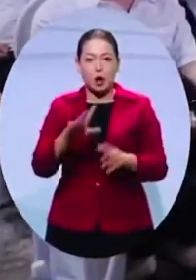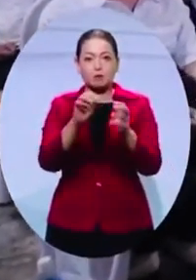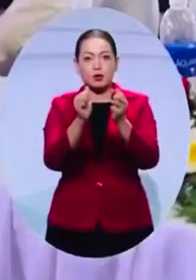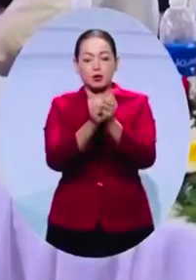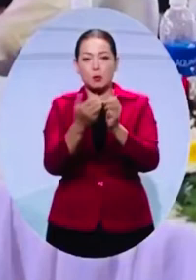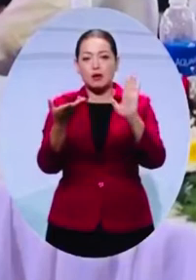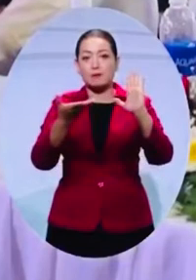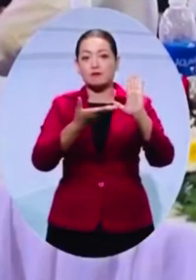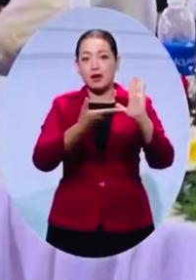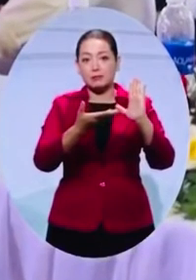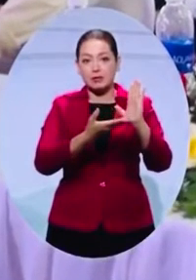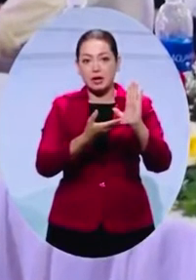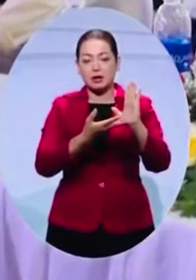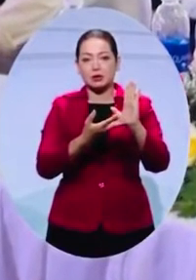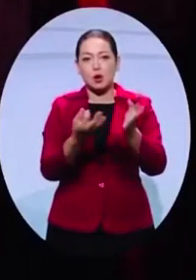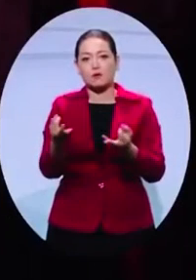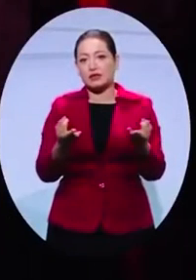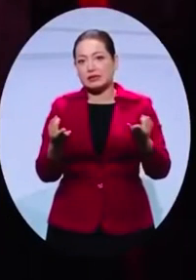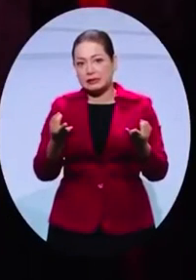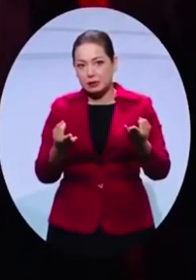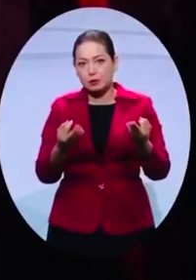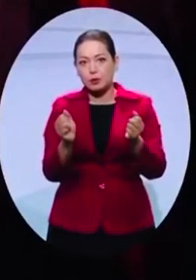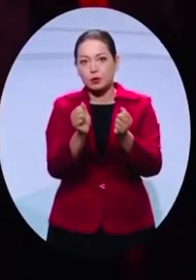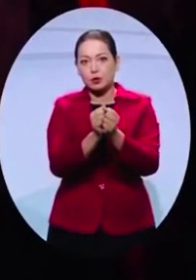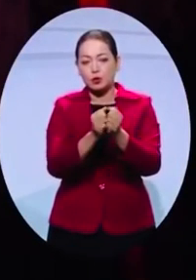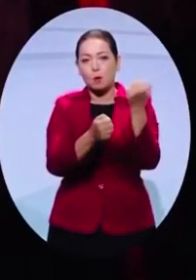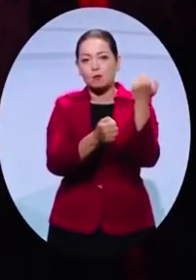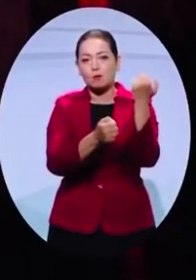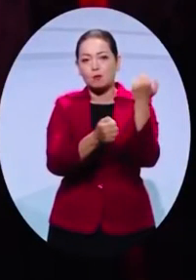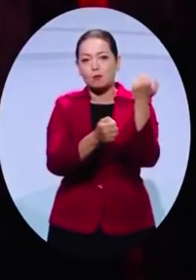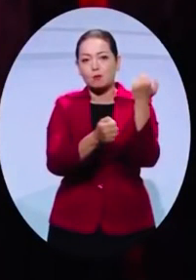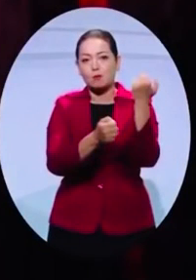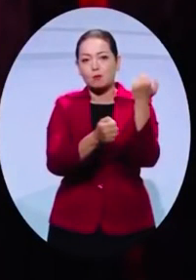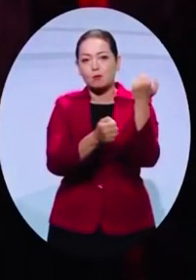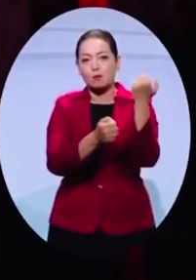ngành chế biến trở thành ngành kinh tế mũi nhọn và cán mốc 20 tỷ đô la Mỹ vào